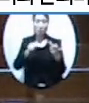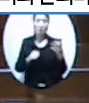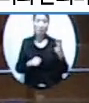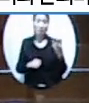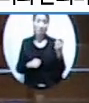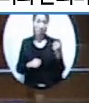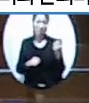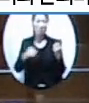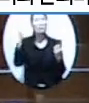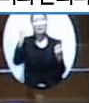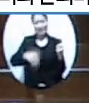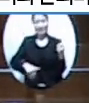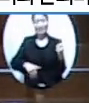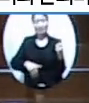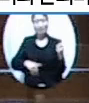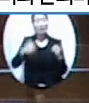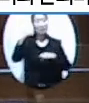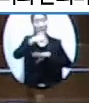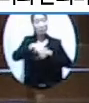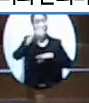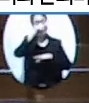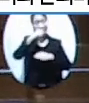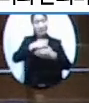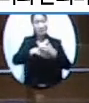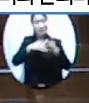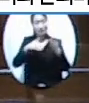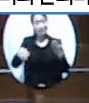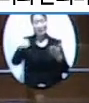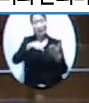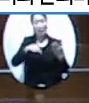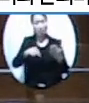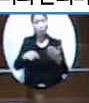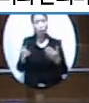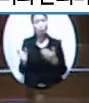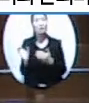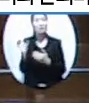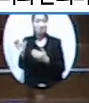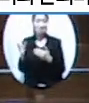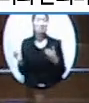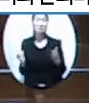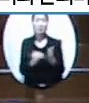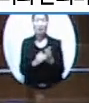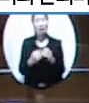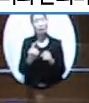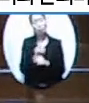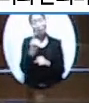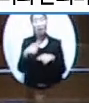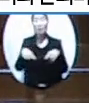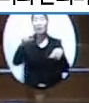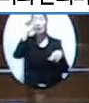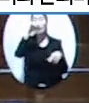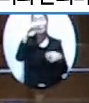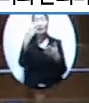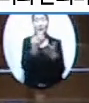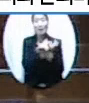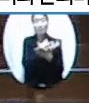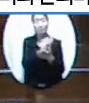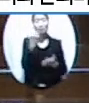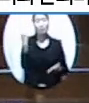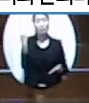310만 원을 감액하여 기획예산실 소관 내부 유보금에 증액하고 그 외 일반회에게 세입